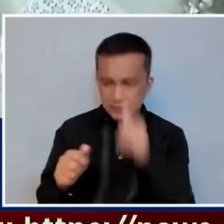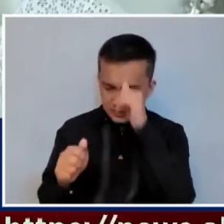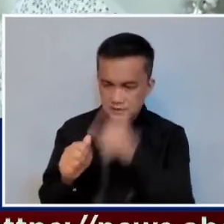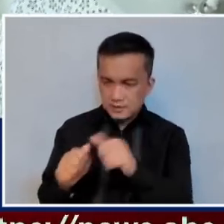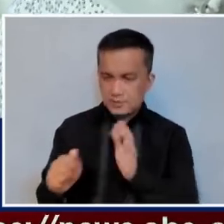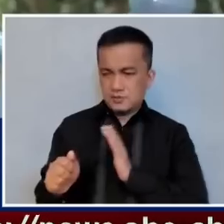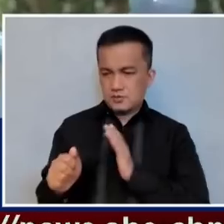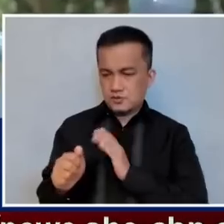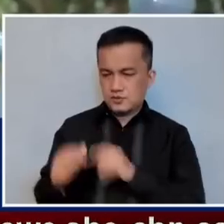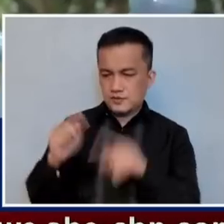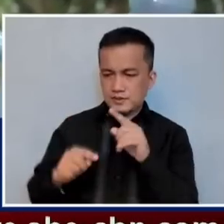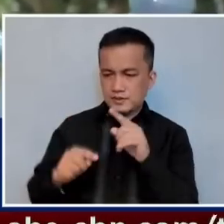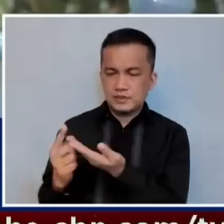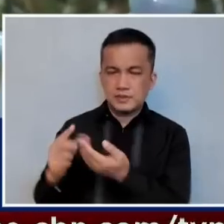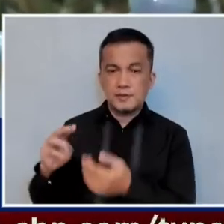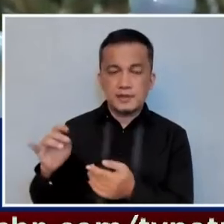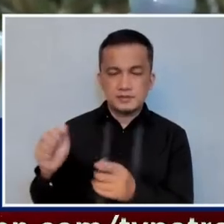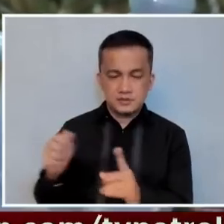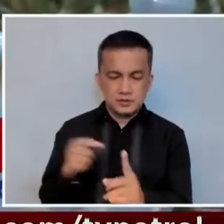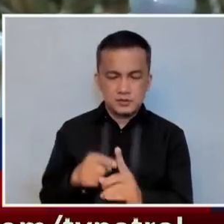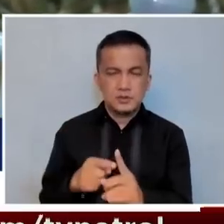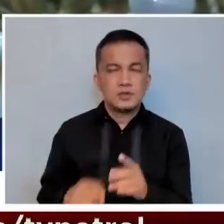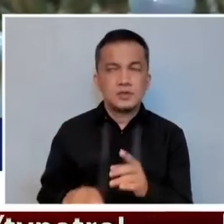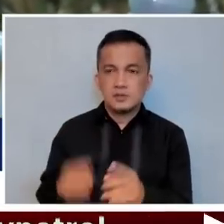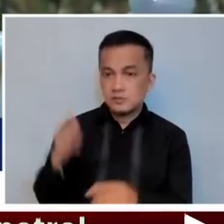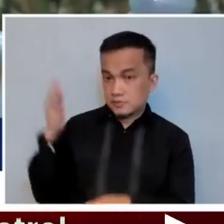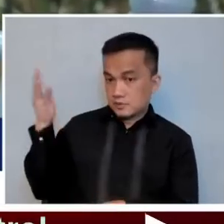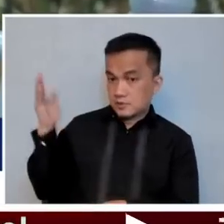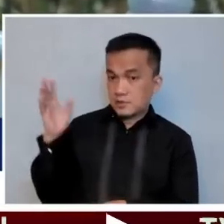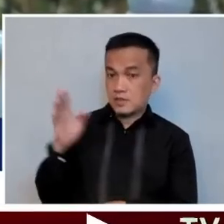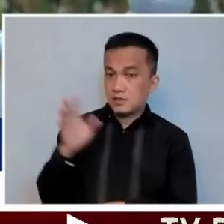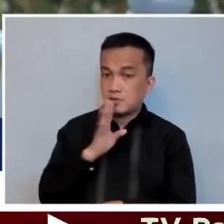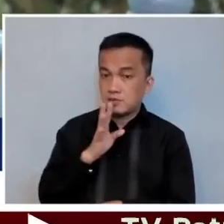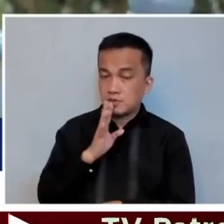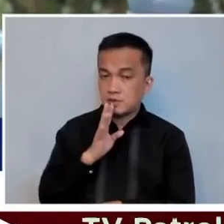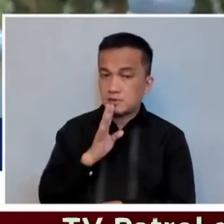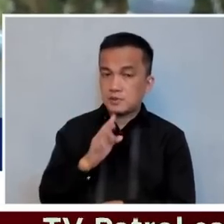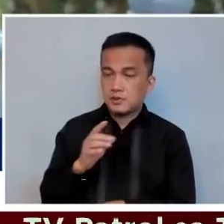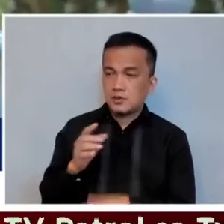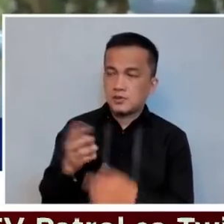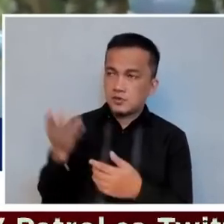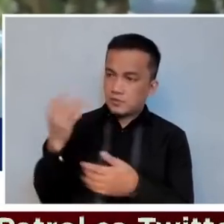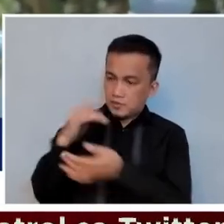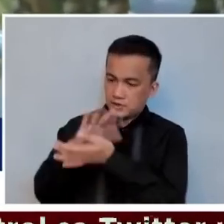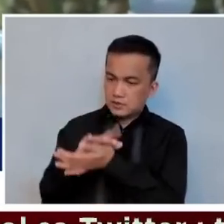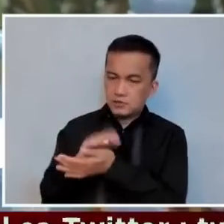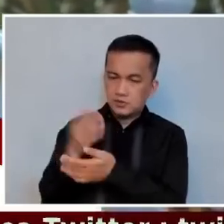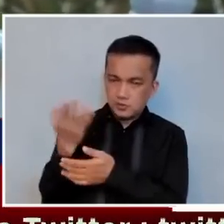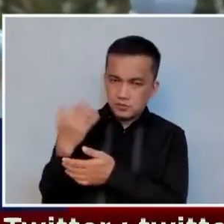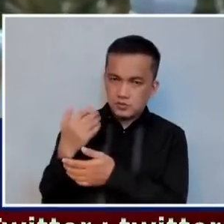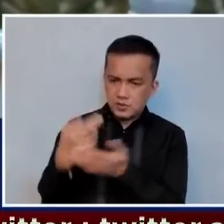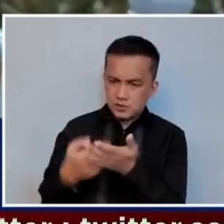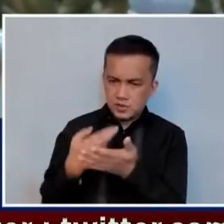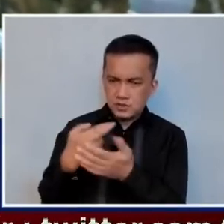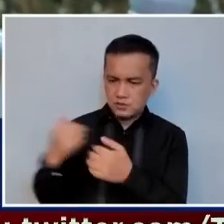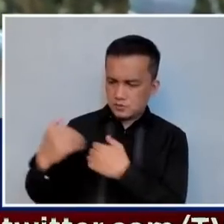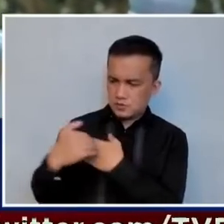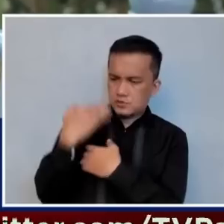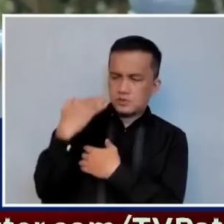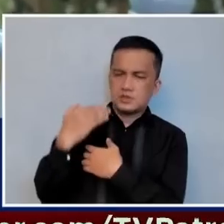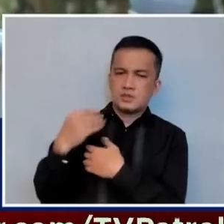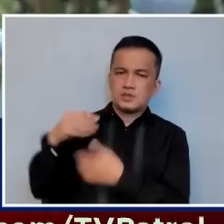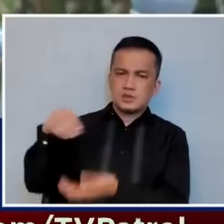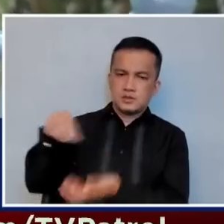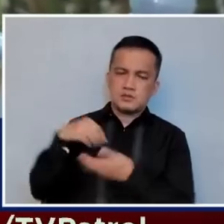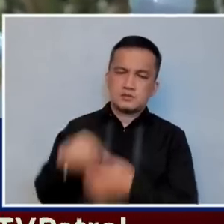si Mabasa. Bili mo nung nag-pandemic na kahit anong pag, bigas, pinadala na ko ng ayuda